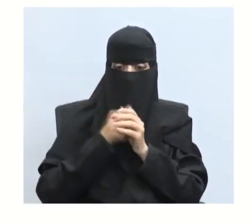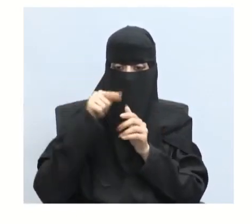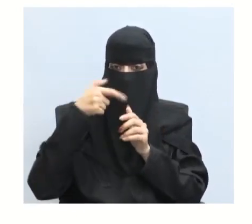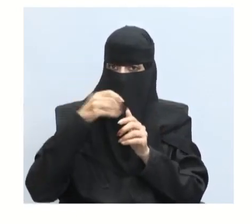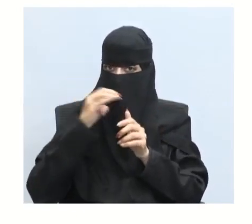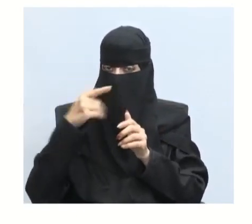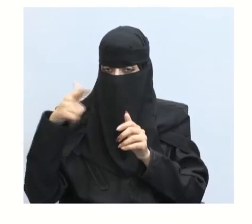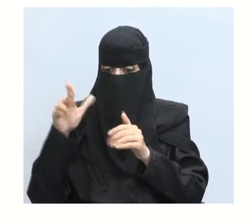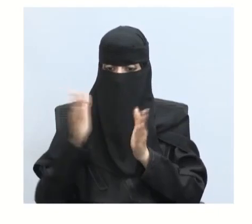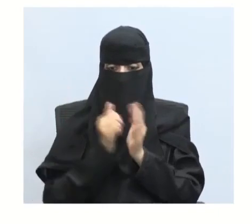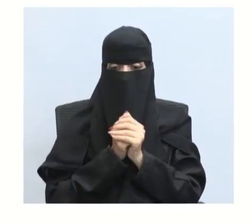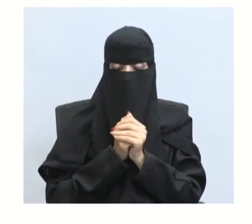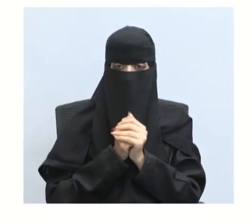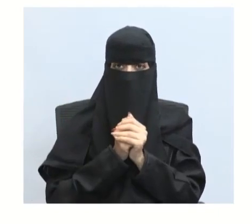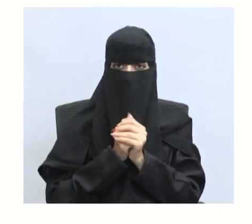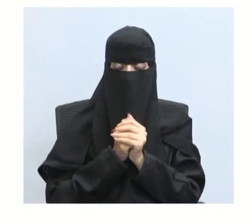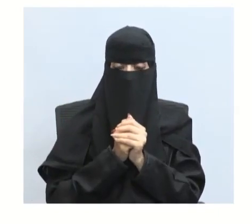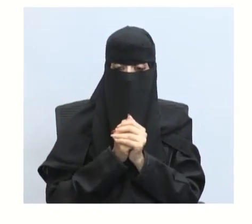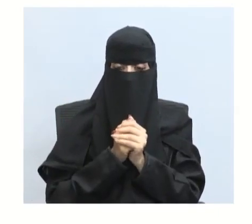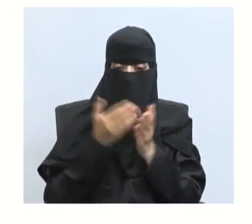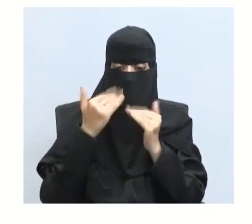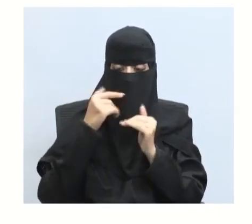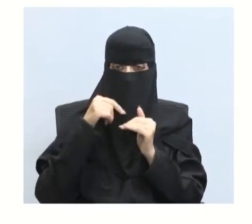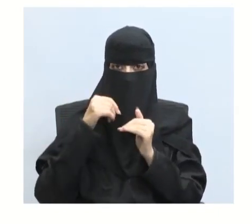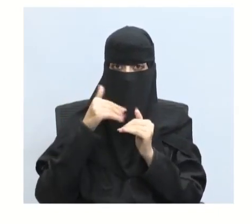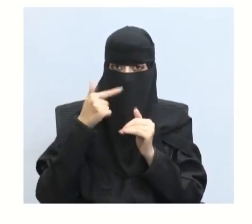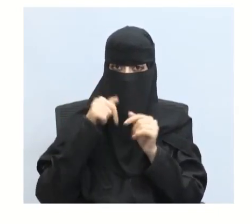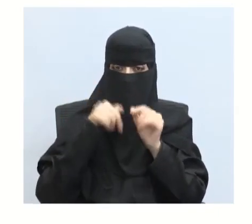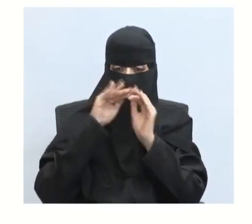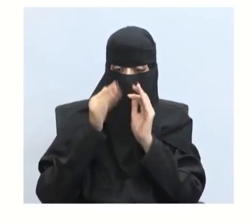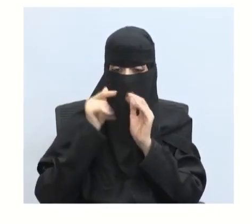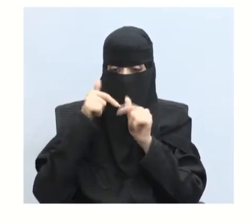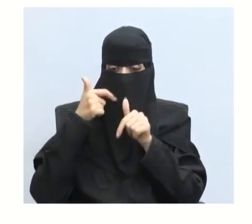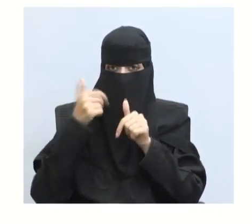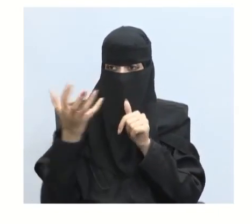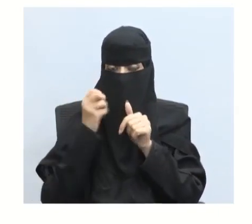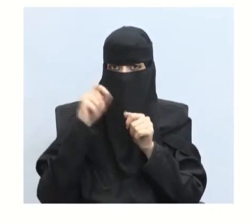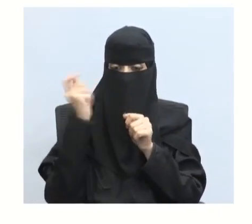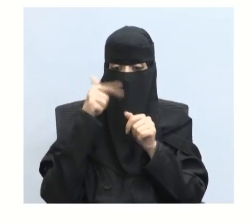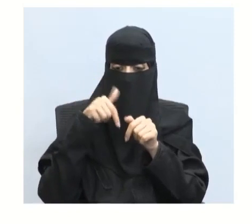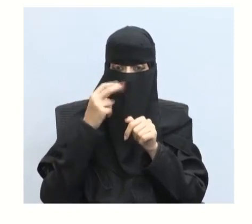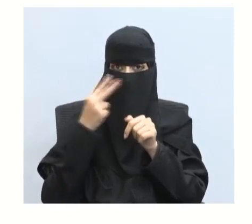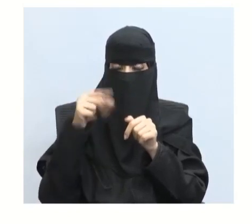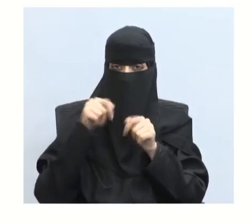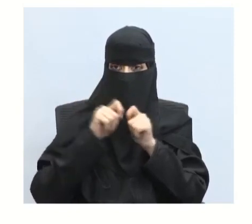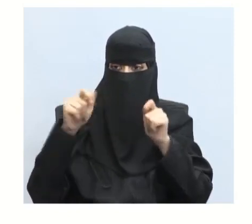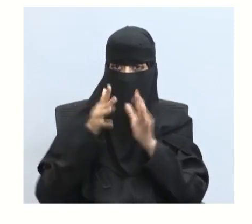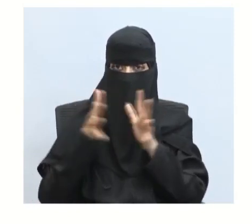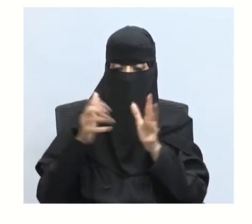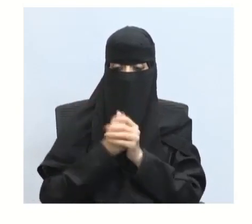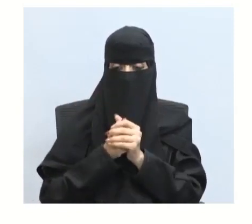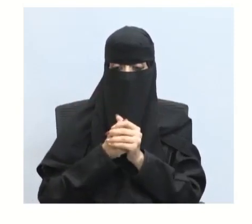المشاهدات نعم كما ذكرنا اجابه صحيحه لان المراه المحدبه تعطي فرصه للمشاهده على مساحه